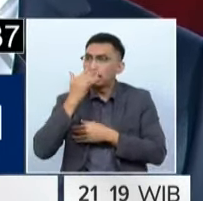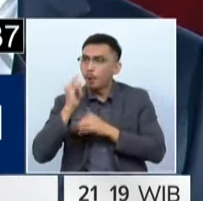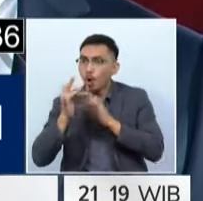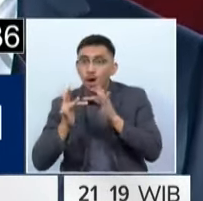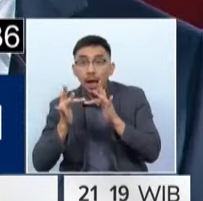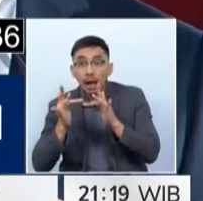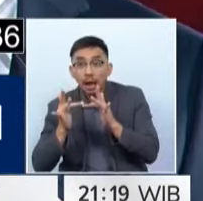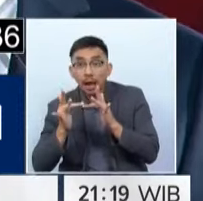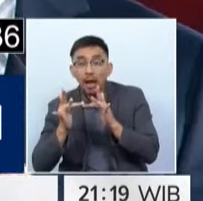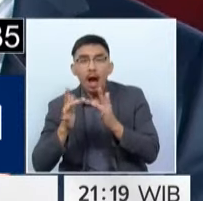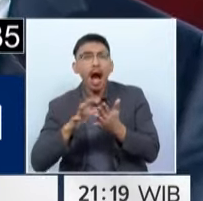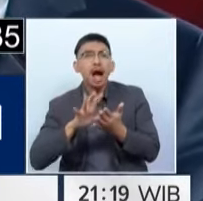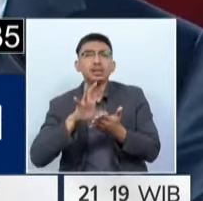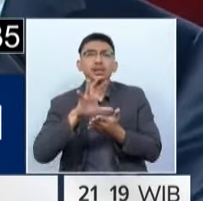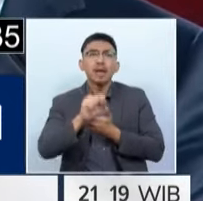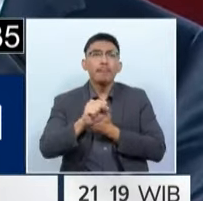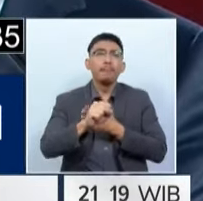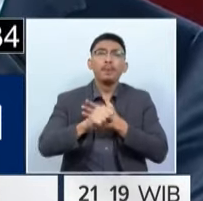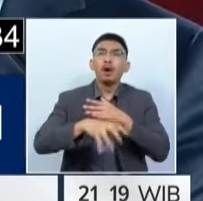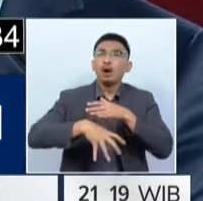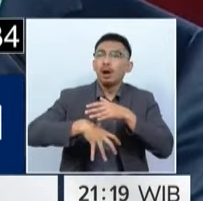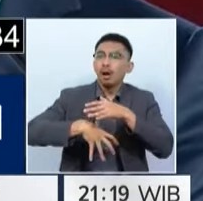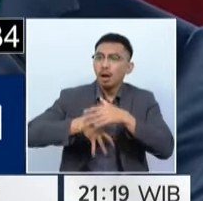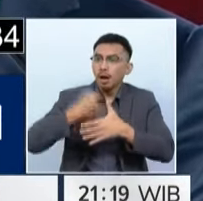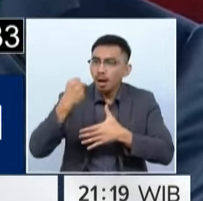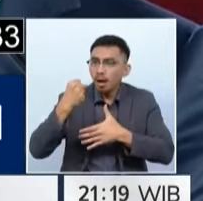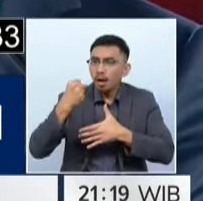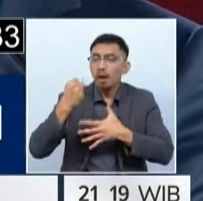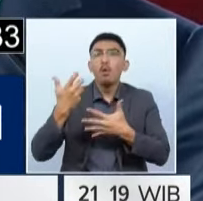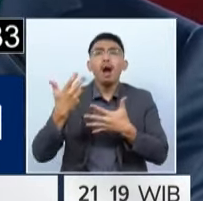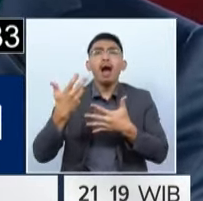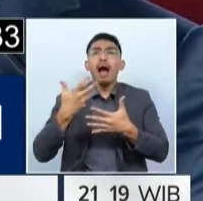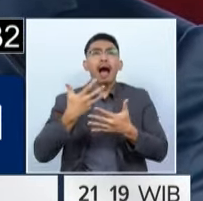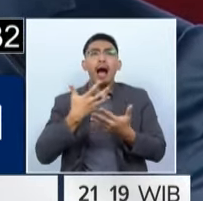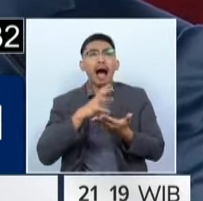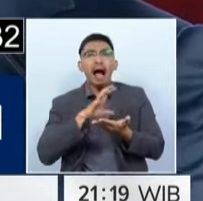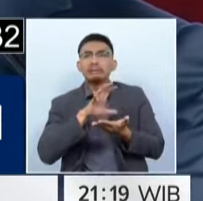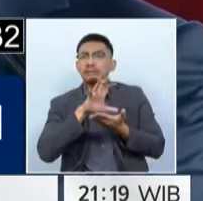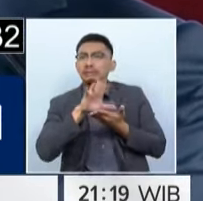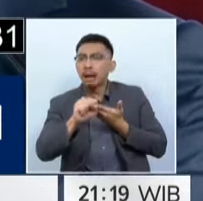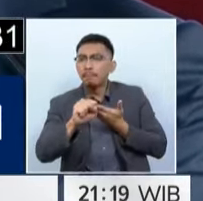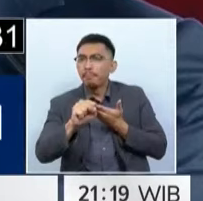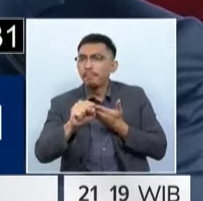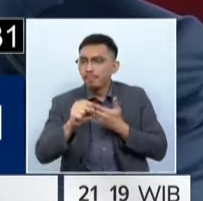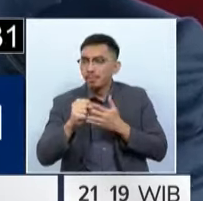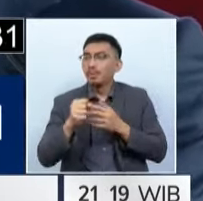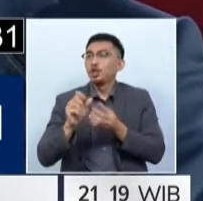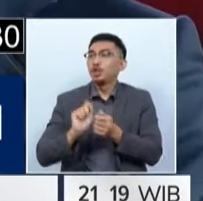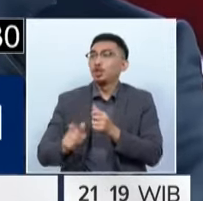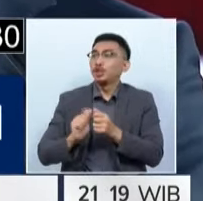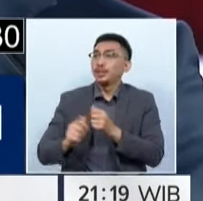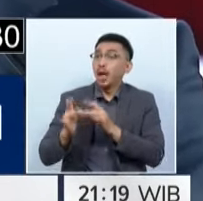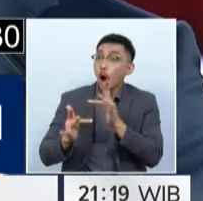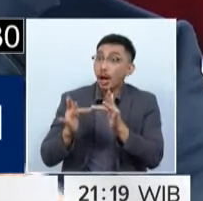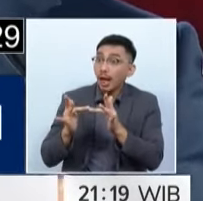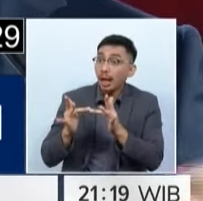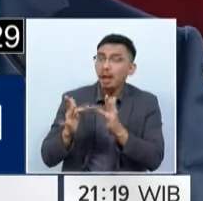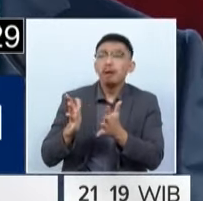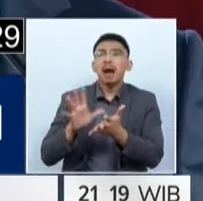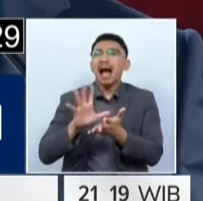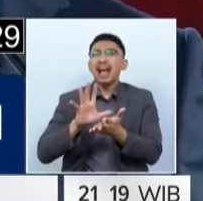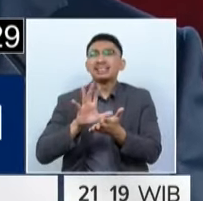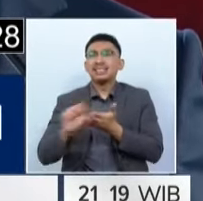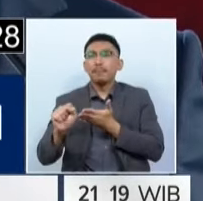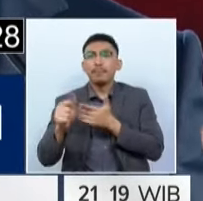peretasan bagaimanaancaman atas judi online Bagaimana ancaman-ancaman terorisme itu semua semua membutuhkan